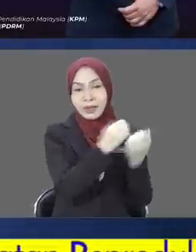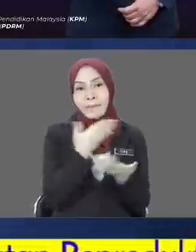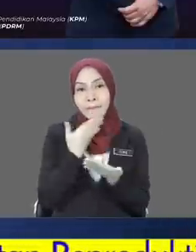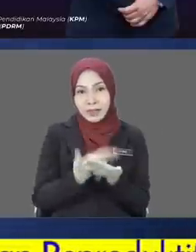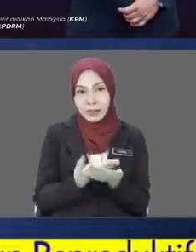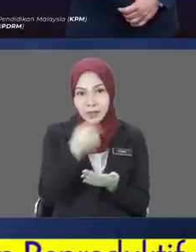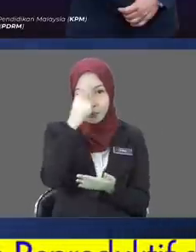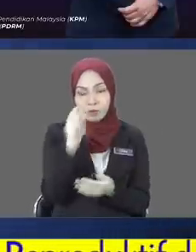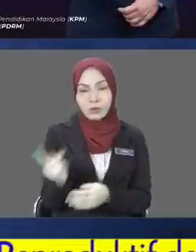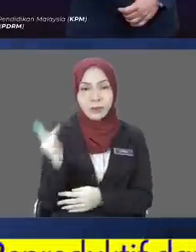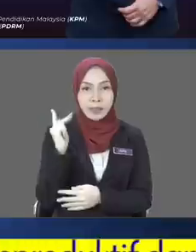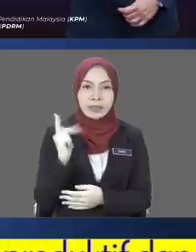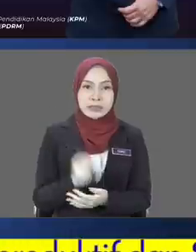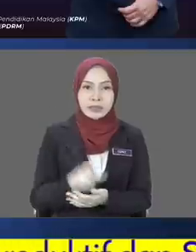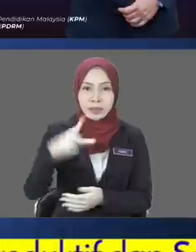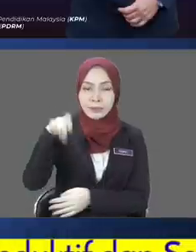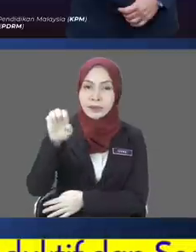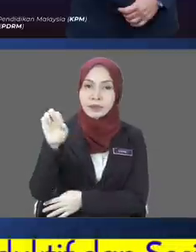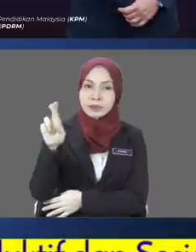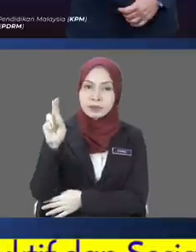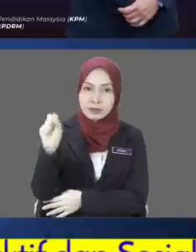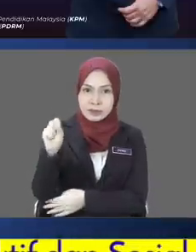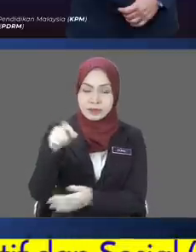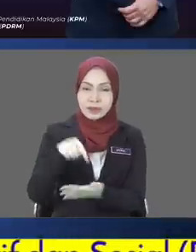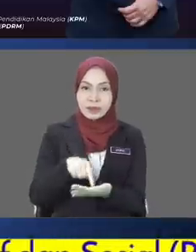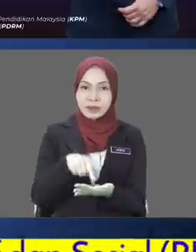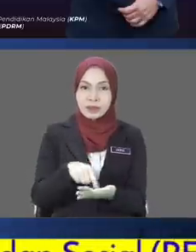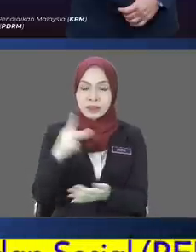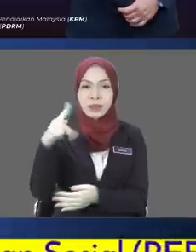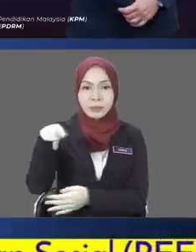memperkasaikan bisnis ini kemudian